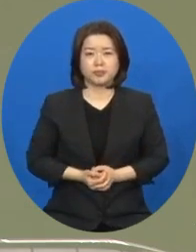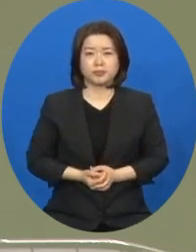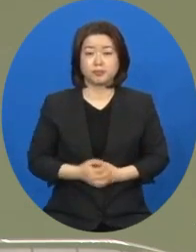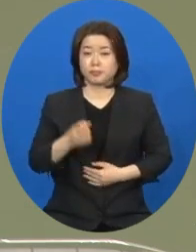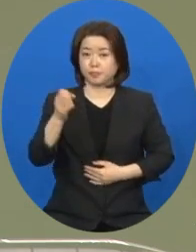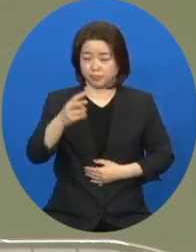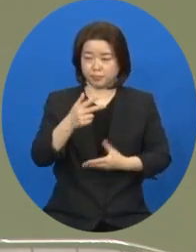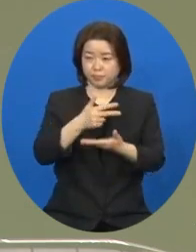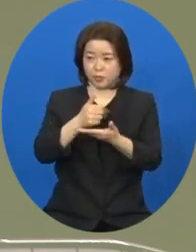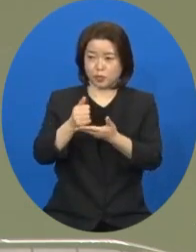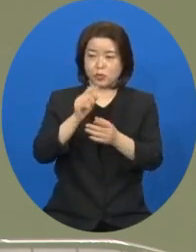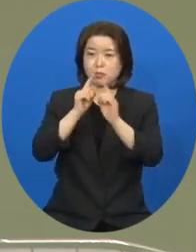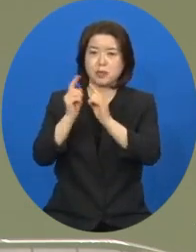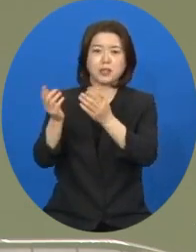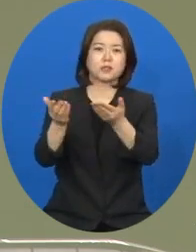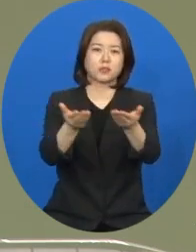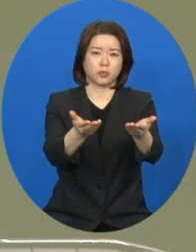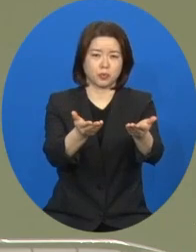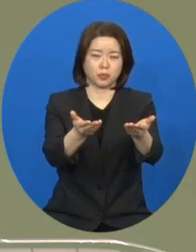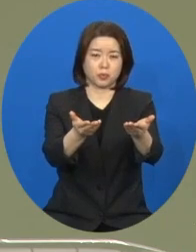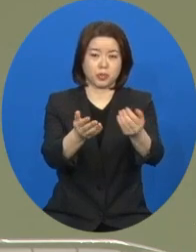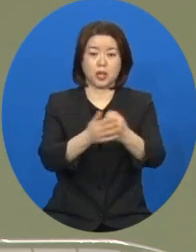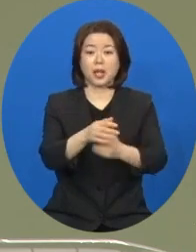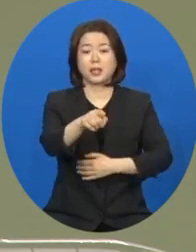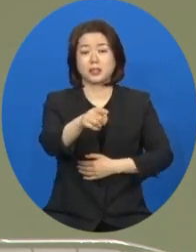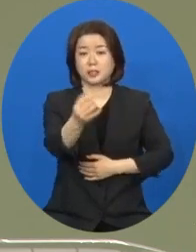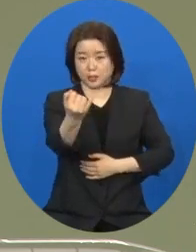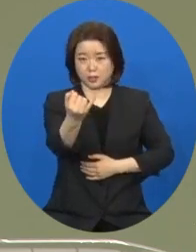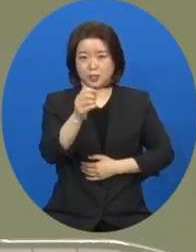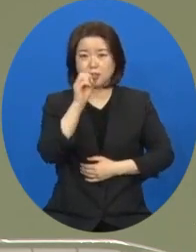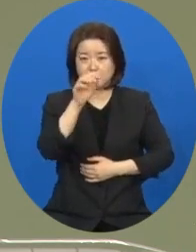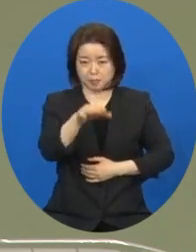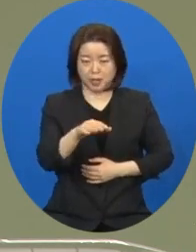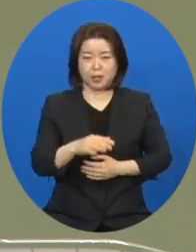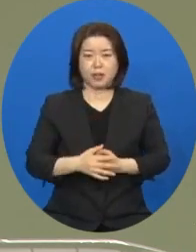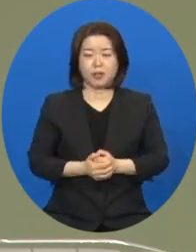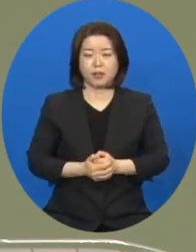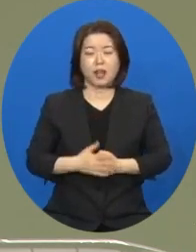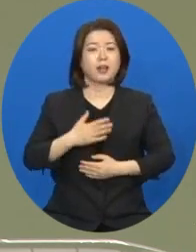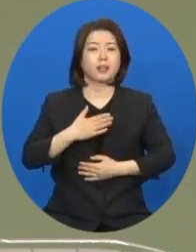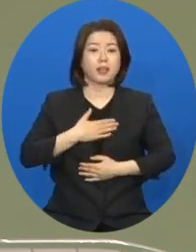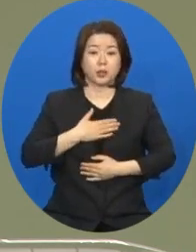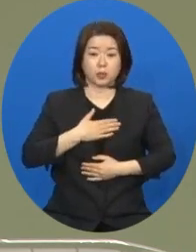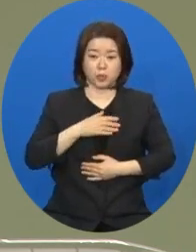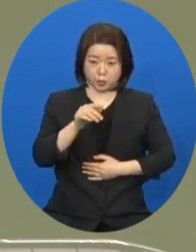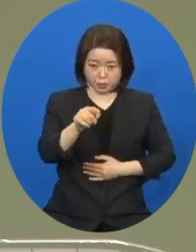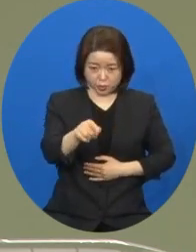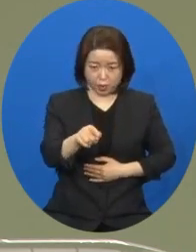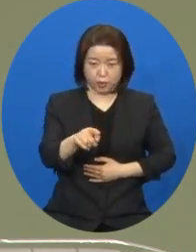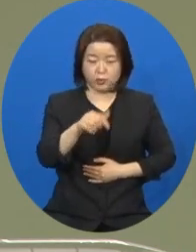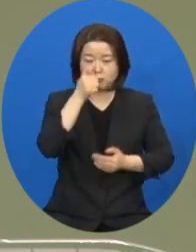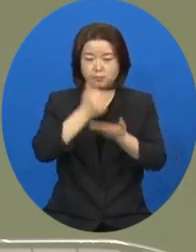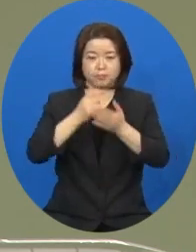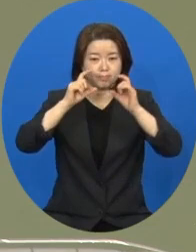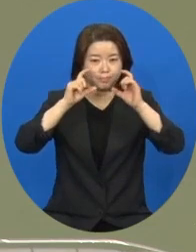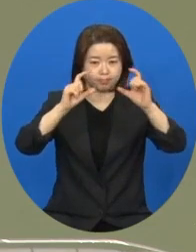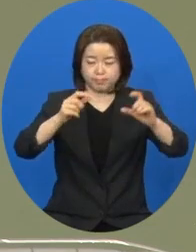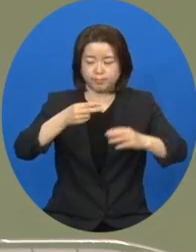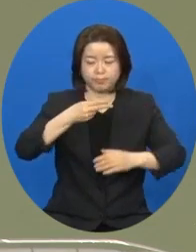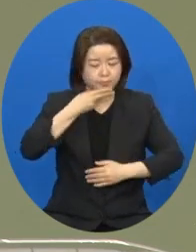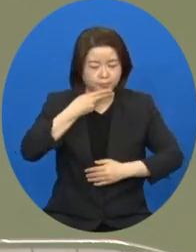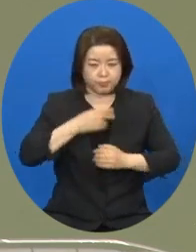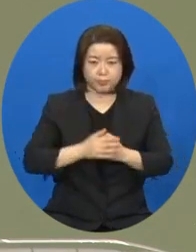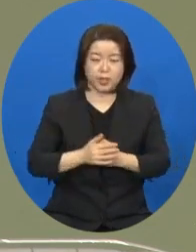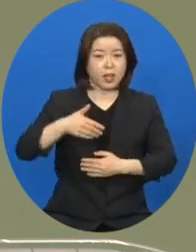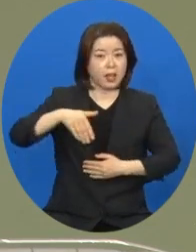그리고 주님께서 말씀하세요. 그 여인에게 나도 너를 정죄하지 않는다.